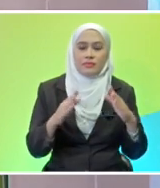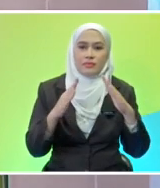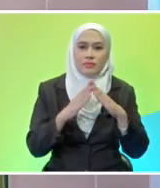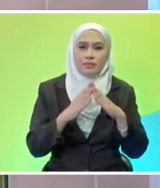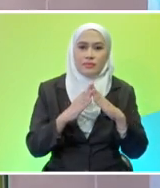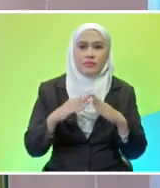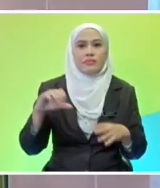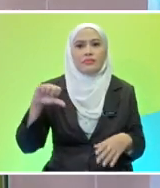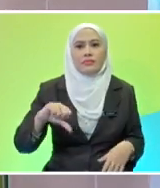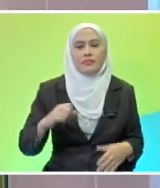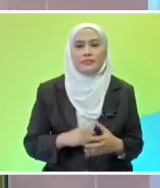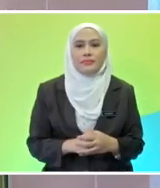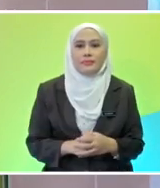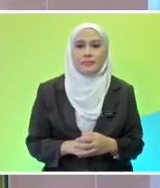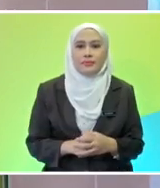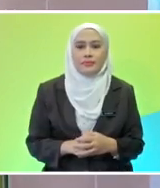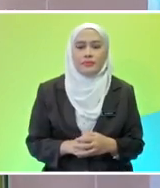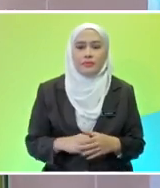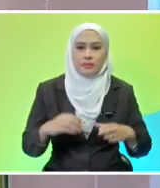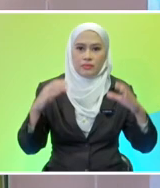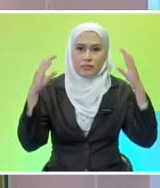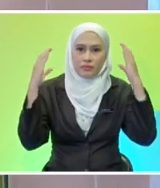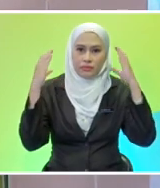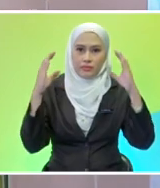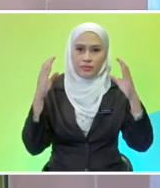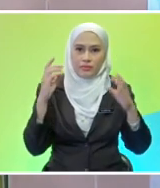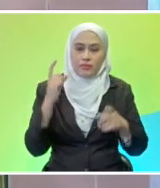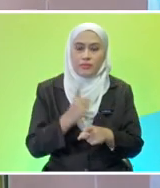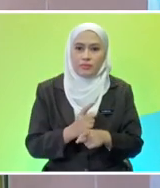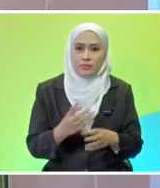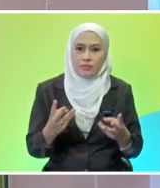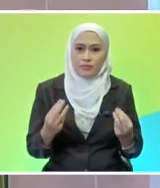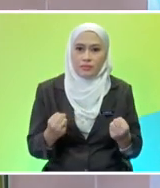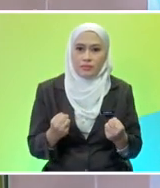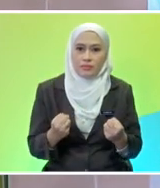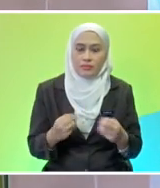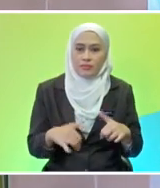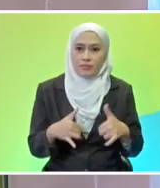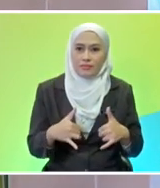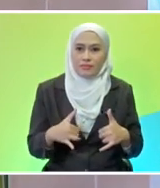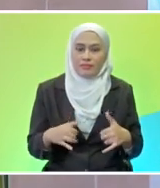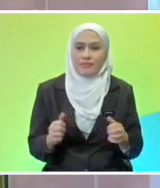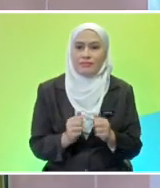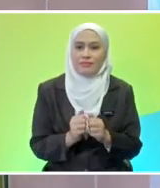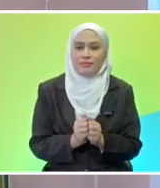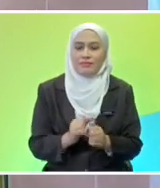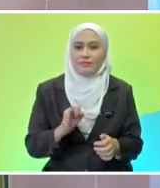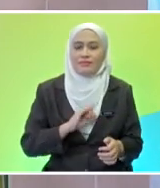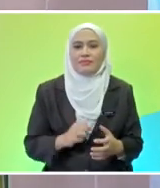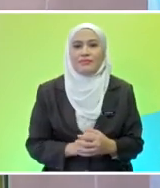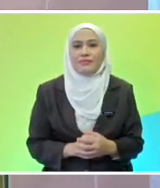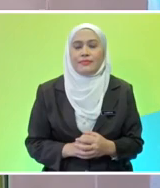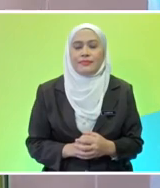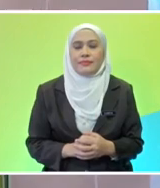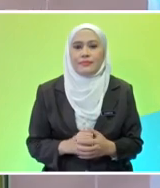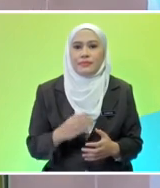saya ada satu soalan. Cikgu pasti yakin nak main benda ni dengan saya? Tak apa, boleh. Cikgu yakin. Okey.